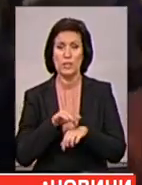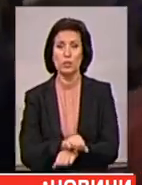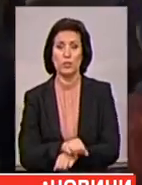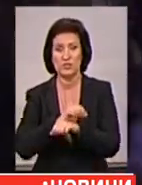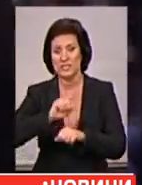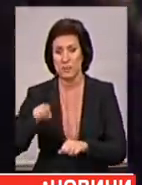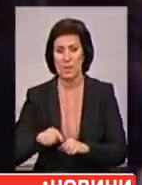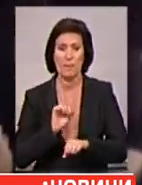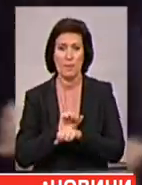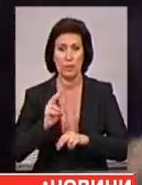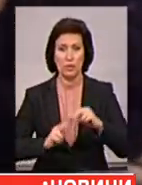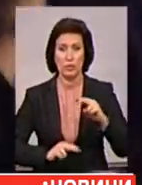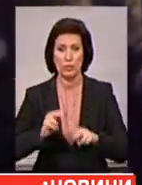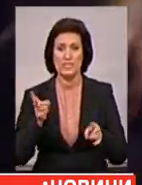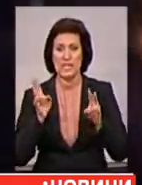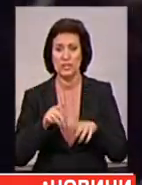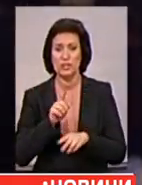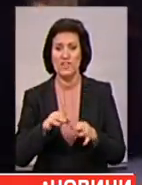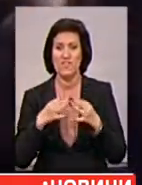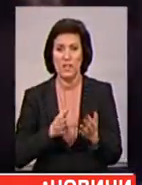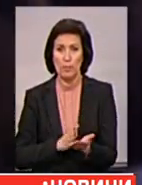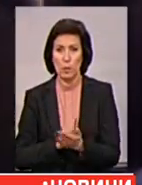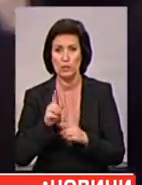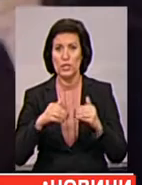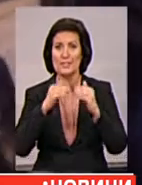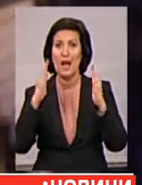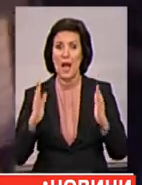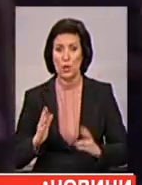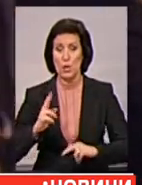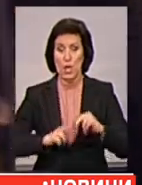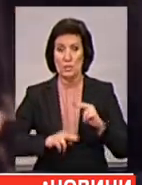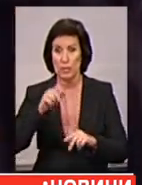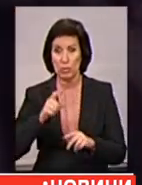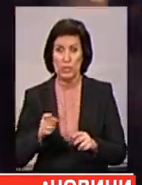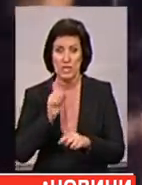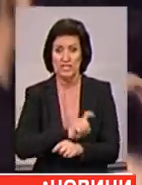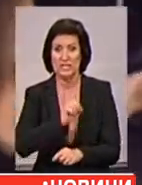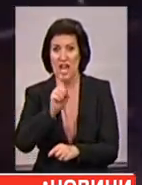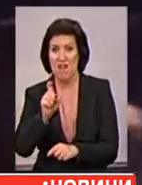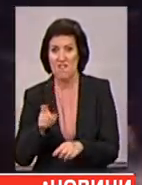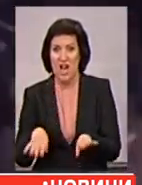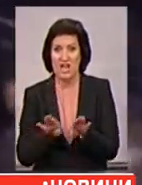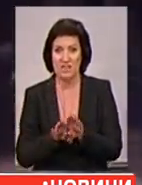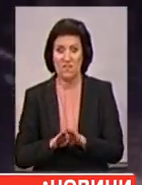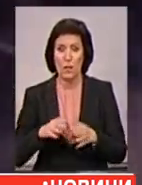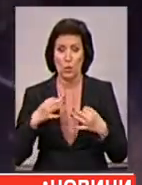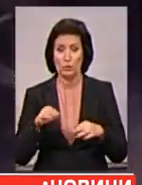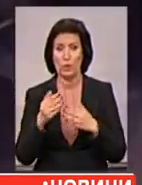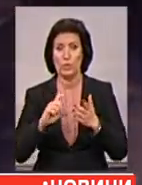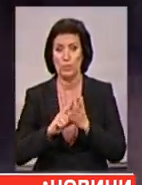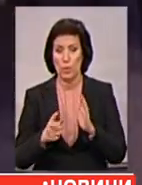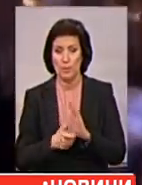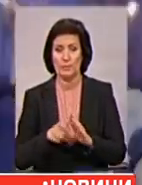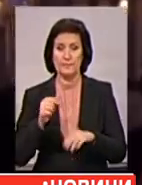протесту, вимагали припинити будівництво і залишити їм вільний прохід через арку. Забудовник заварив доступ до їхніх помешкань. Пікет переріс у